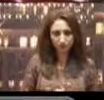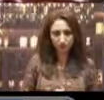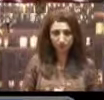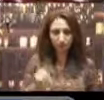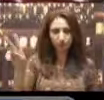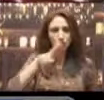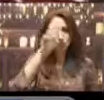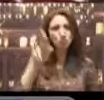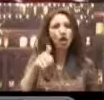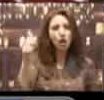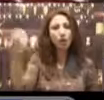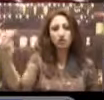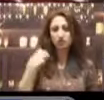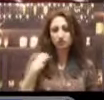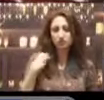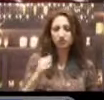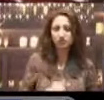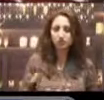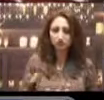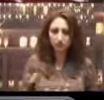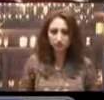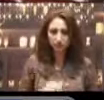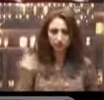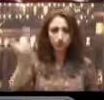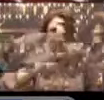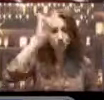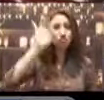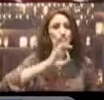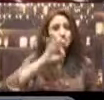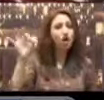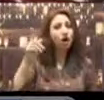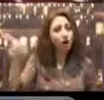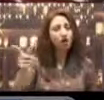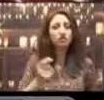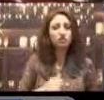الحتة اللي يعرف يضغط عليه فيها، لان الشيطان برضو شاطر في الحتة دي،